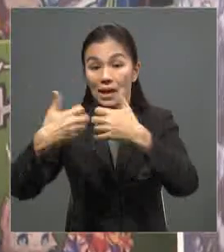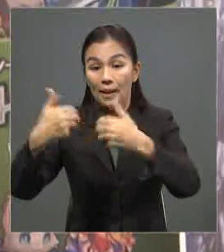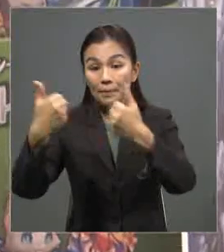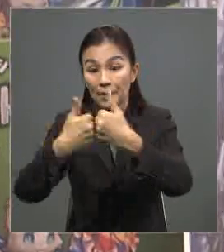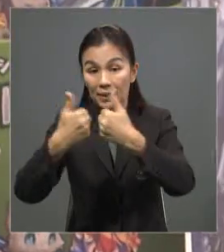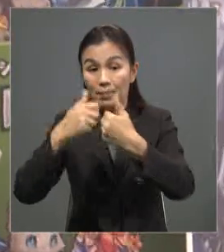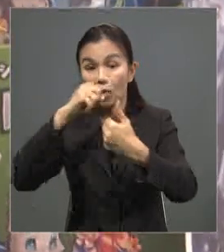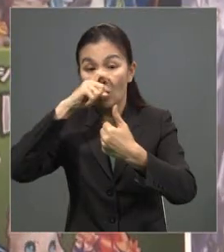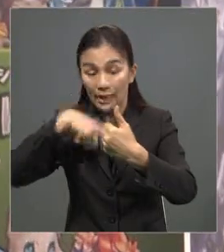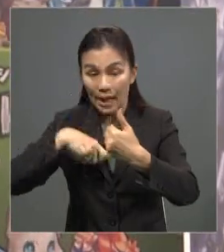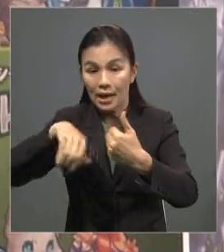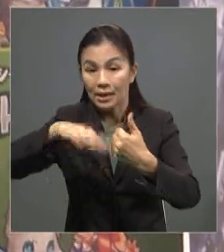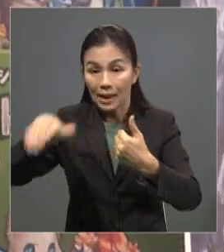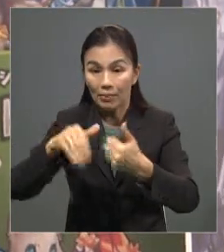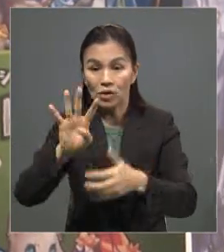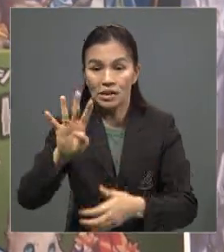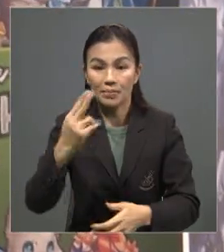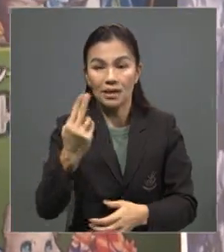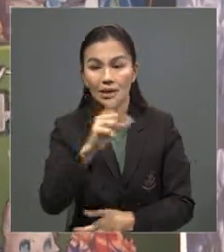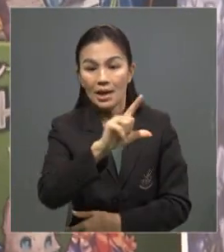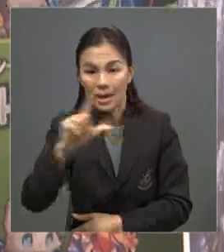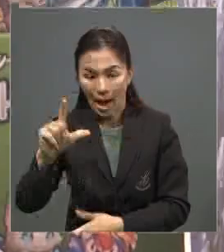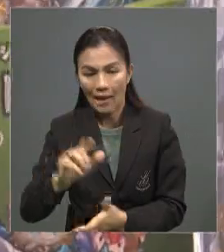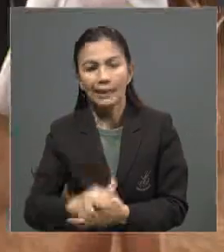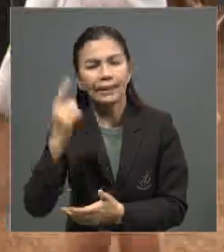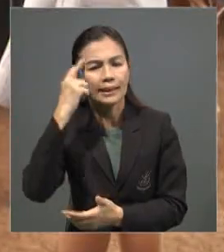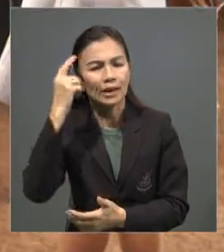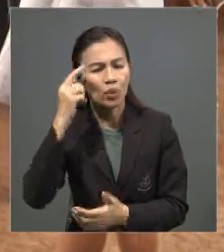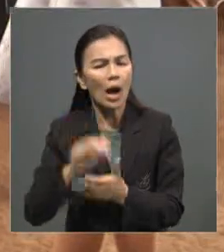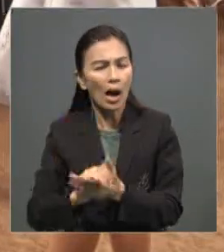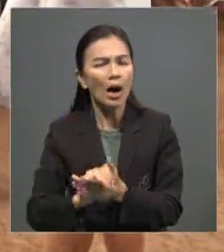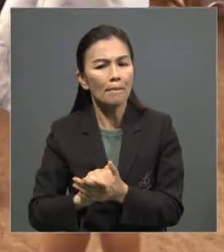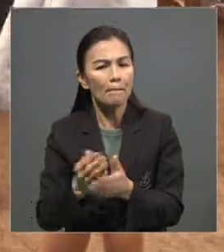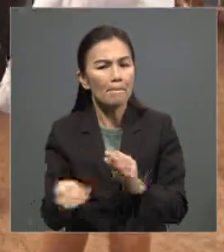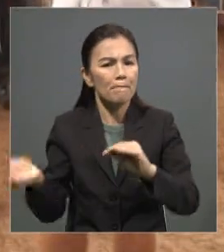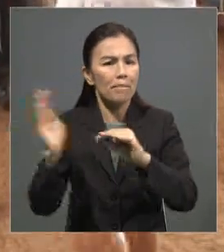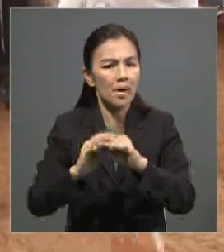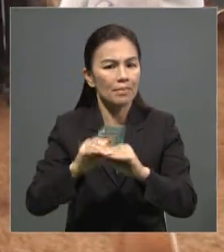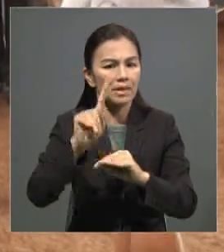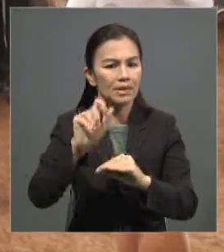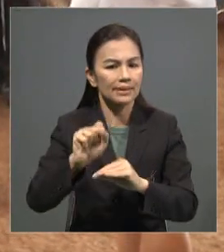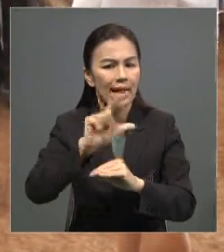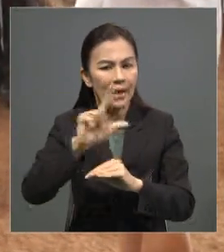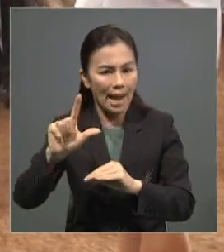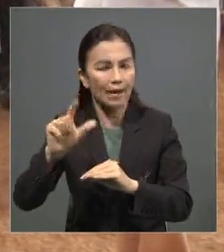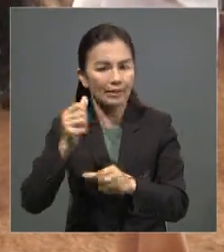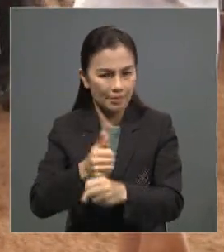ทนต์ไทยมูลค่ารวมกว่า 40,000 ล้านบาทจะขยายตัวแตะ 100,000 ล้านบาทได้ในอนาคตครับ